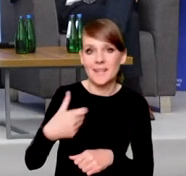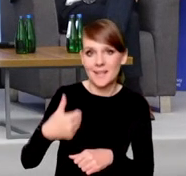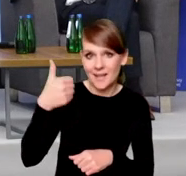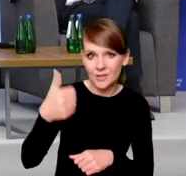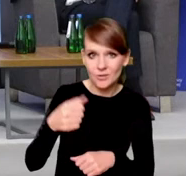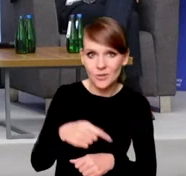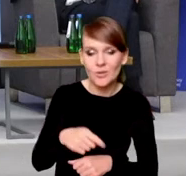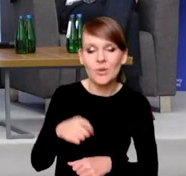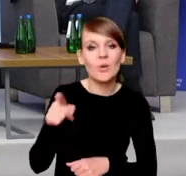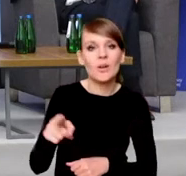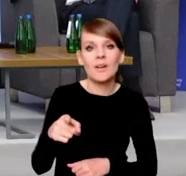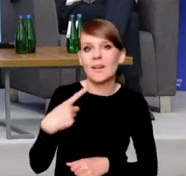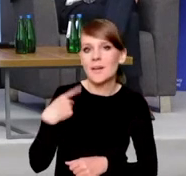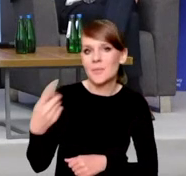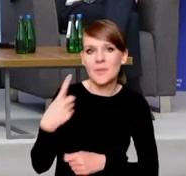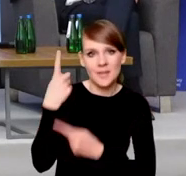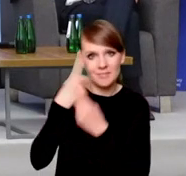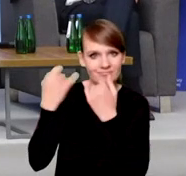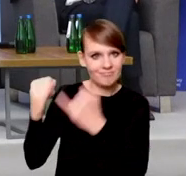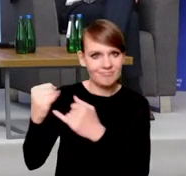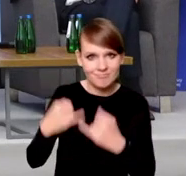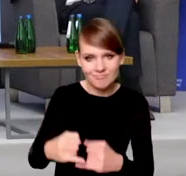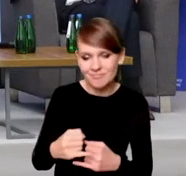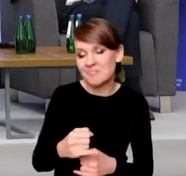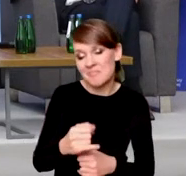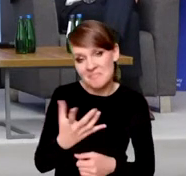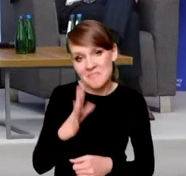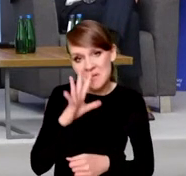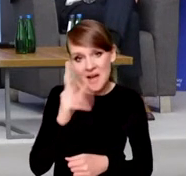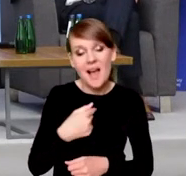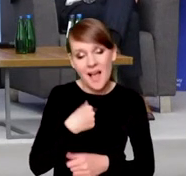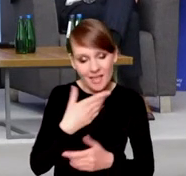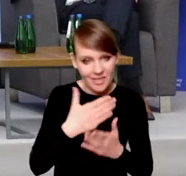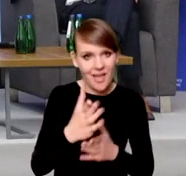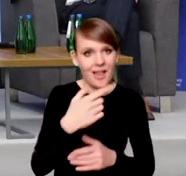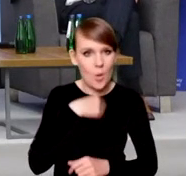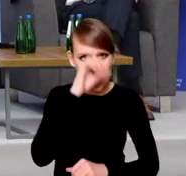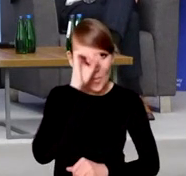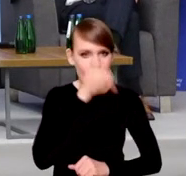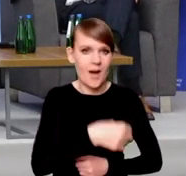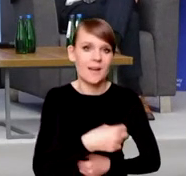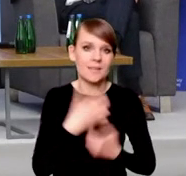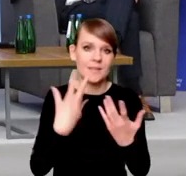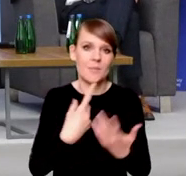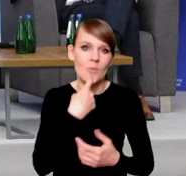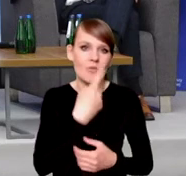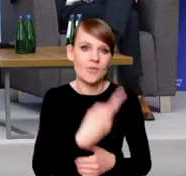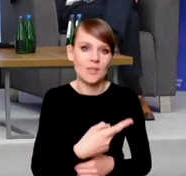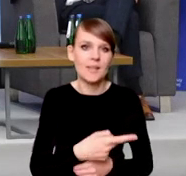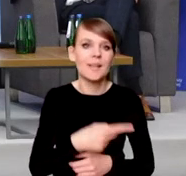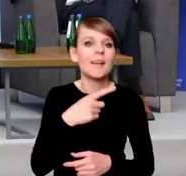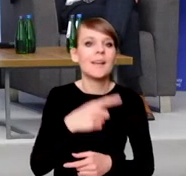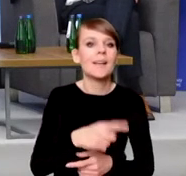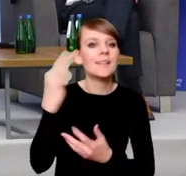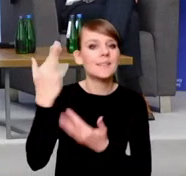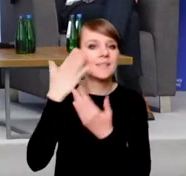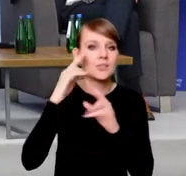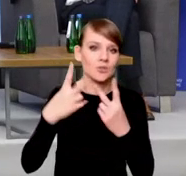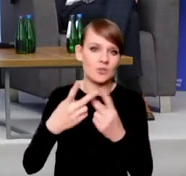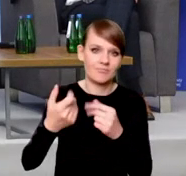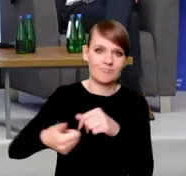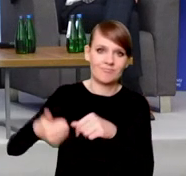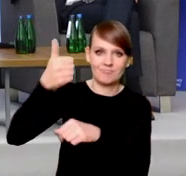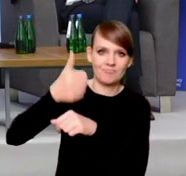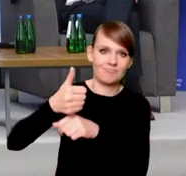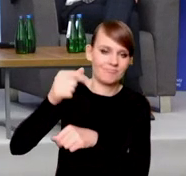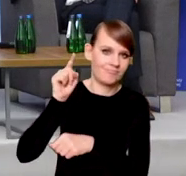się różnimy. Nadal uparcie będę twierdziła, że inspiracja wypływa z góry. To